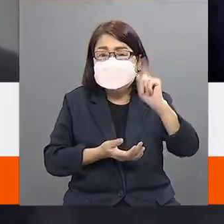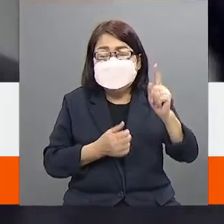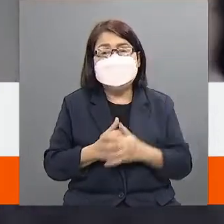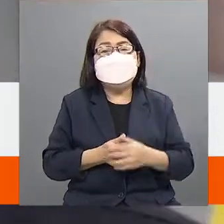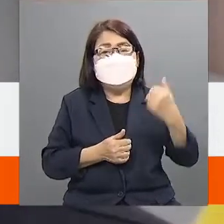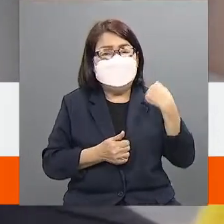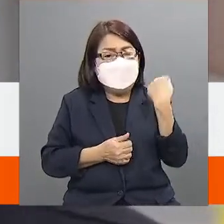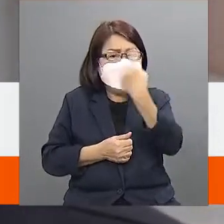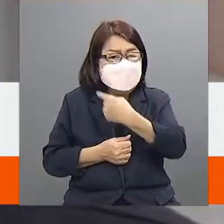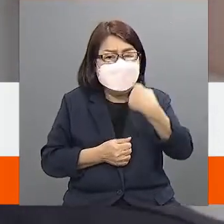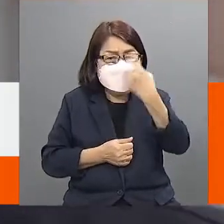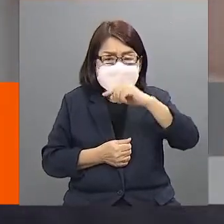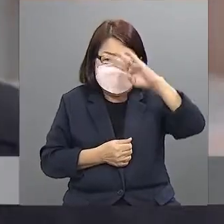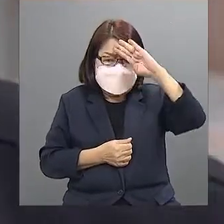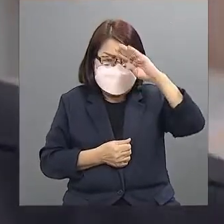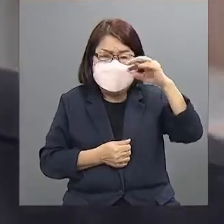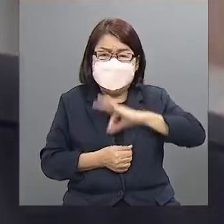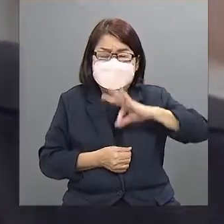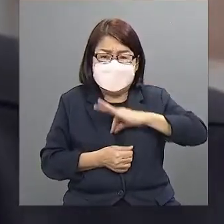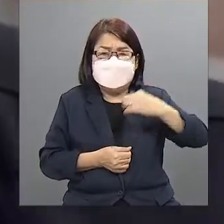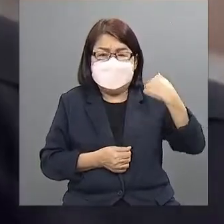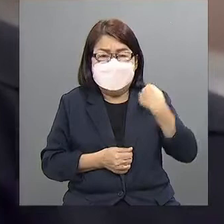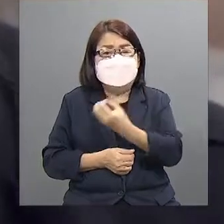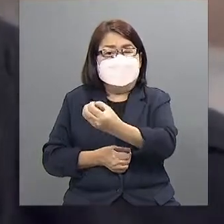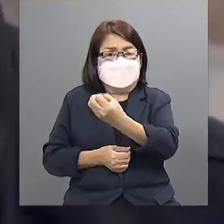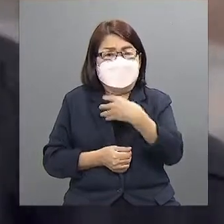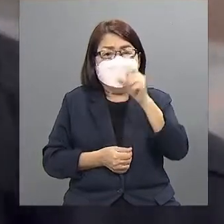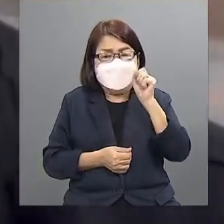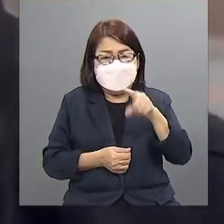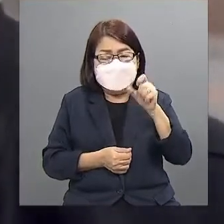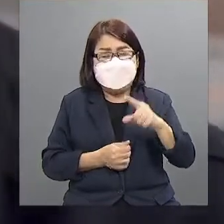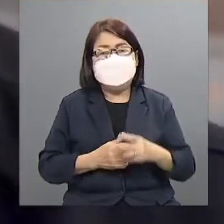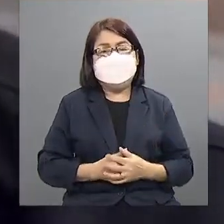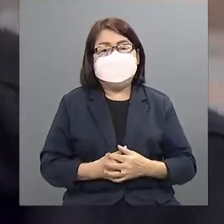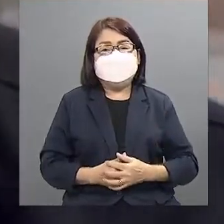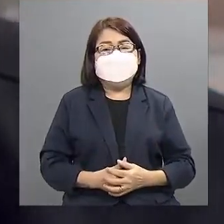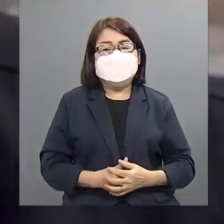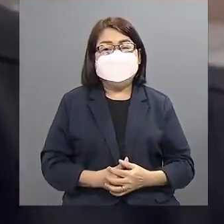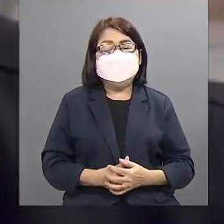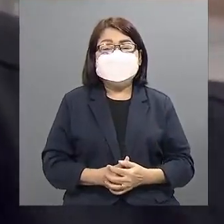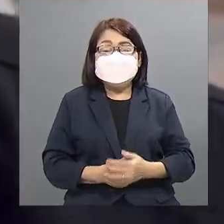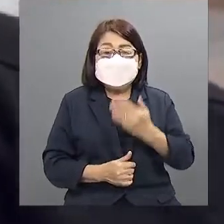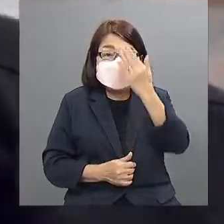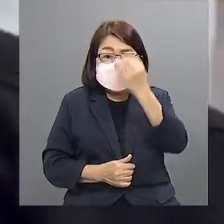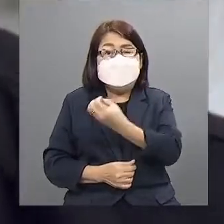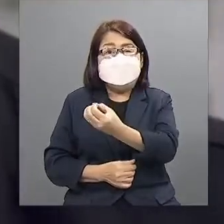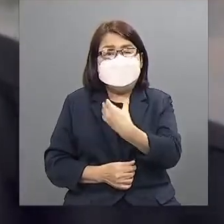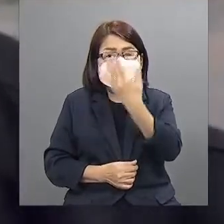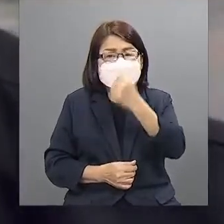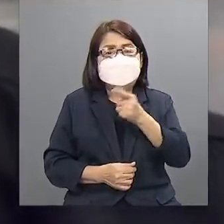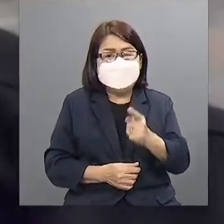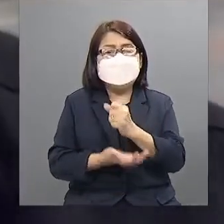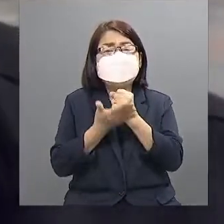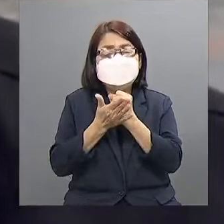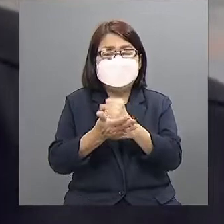ายนะครับจำเป็นจะต้องรีบแจ้งทีมแพทย์และบุคลากรที่มาร่วมกันทั้งนี้ทั้งนั้นเพื่อที่จะร่วมมาตรการในการป้องกันแมส